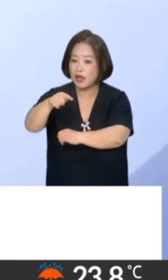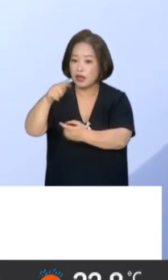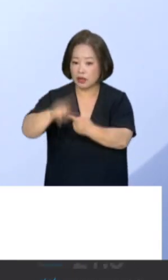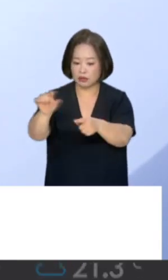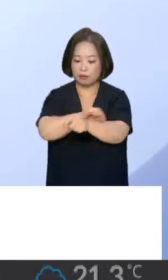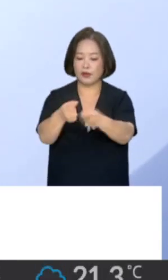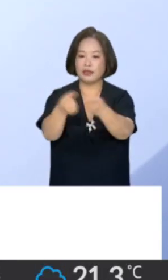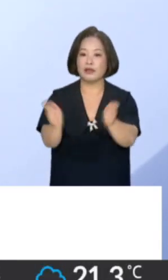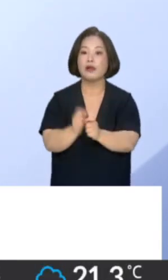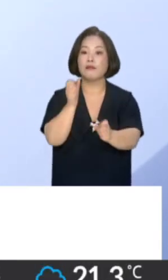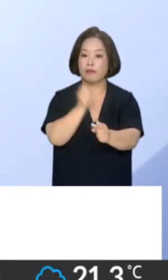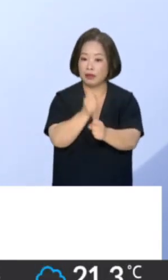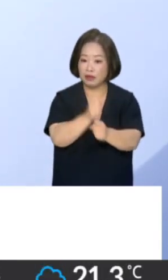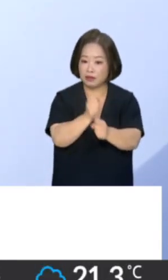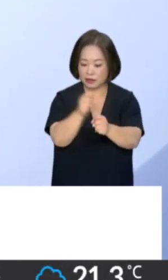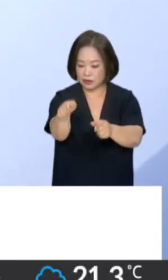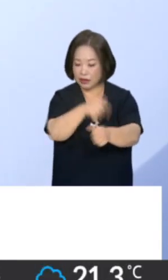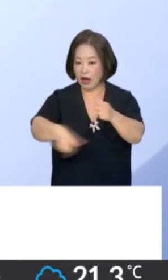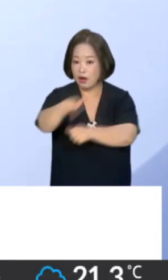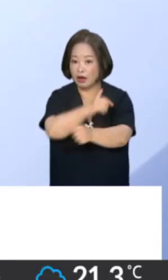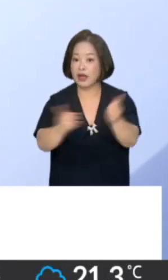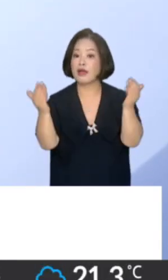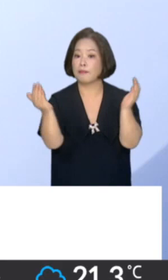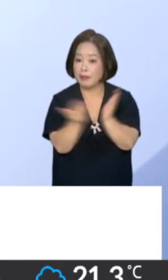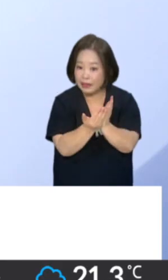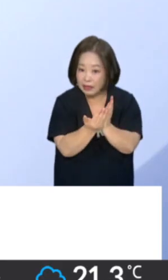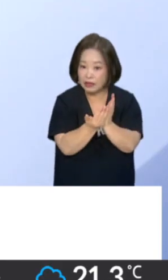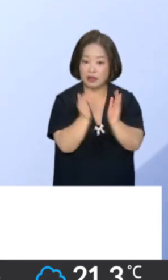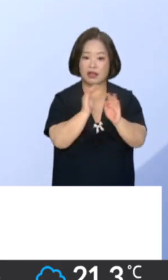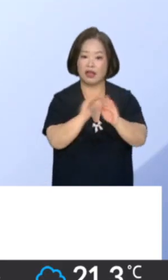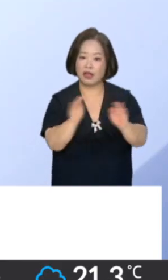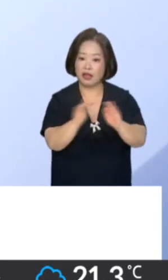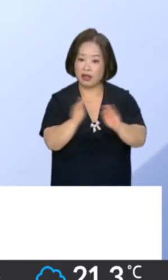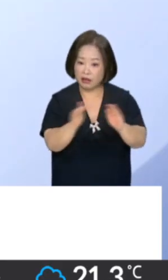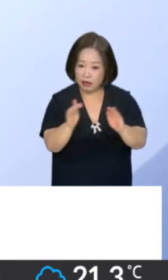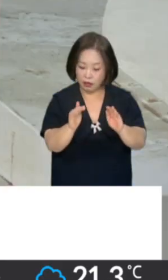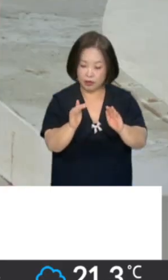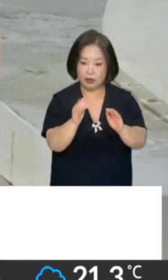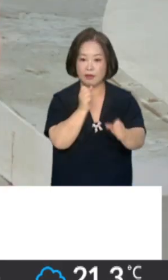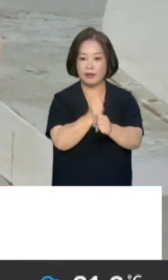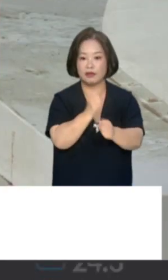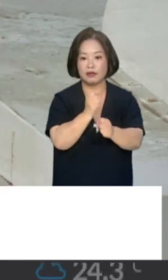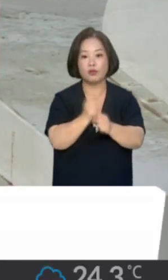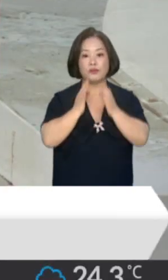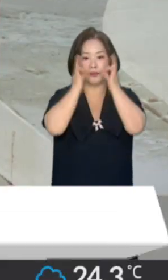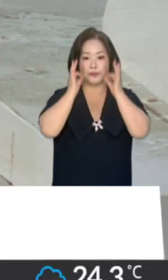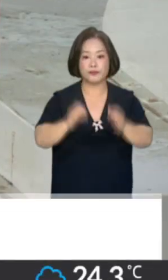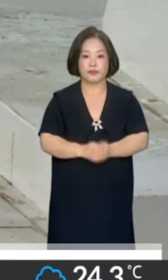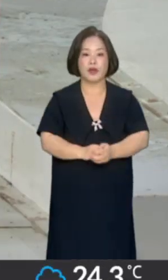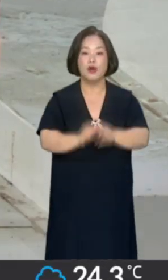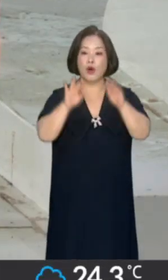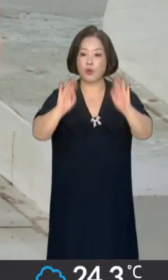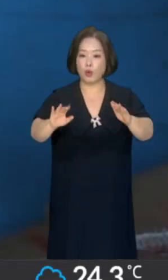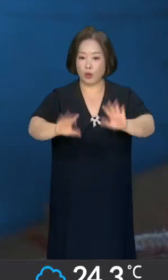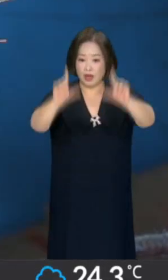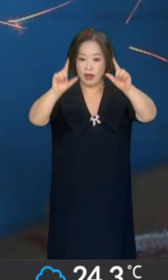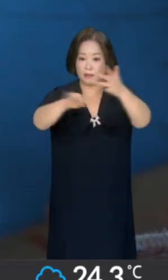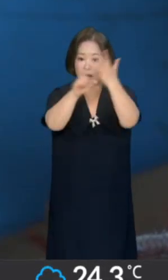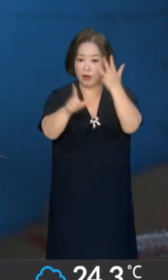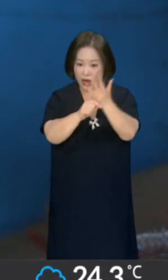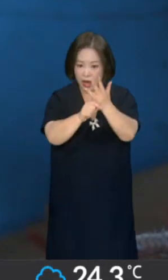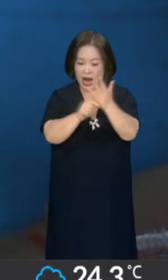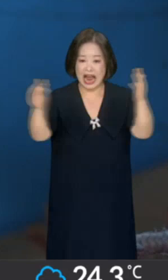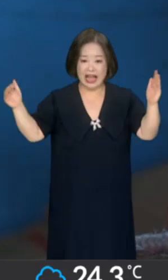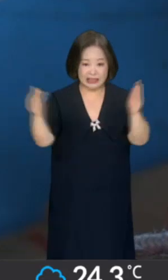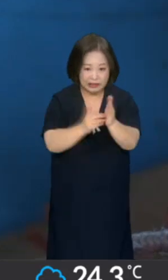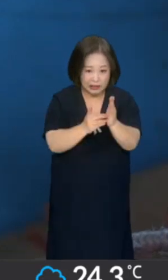하여 체불 상황에 맞는 맞춤형 해결책을 제시할 수 있도록. 올해 들어 8월까지 임금 체불로